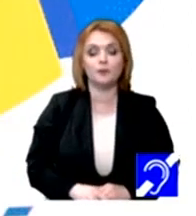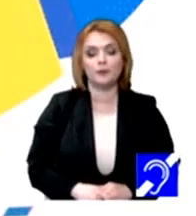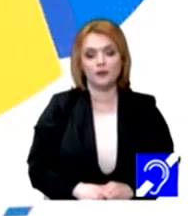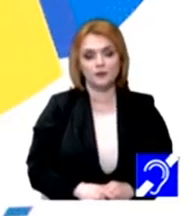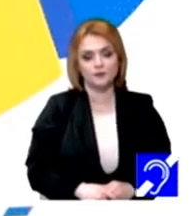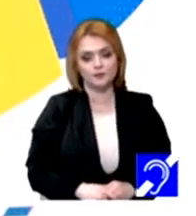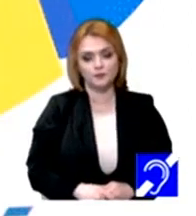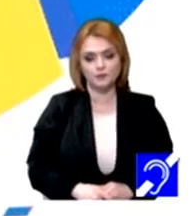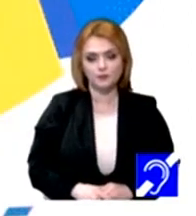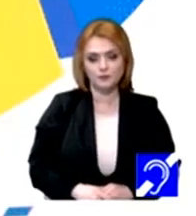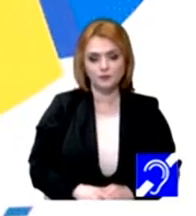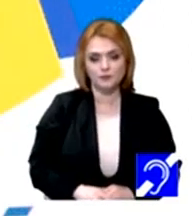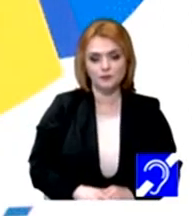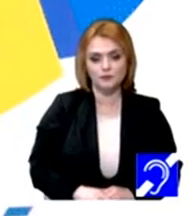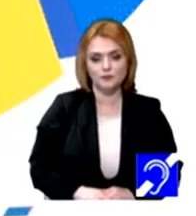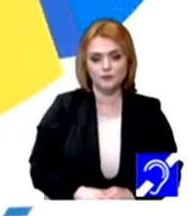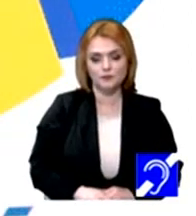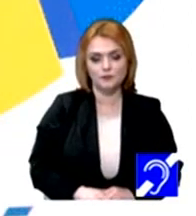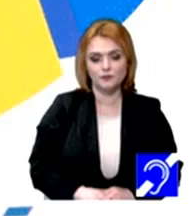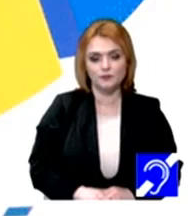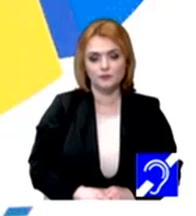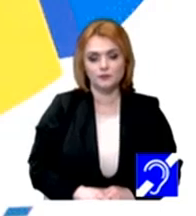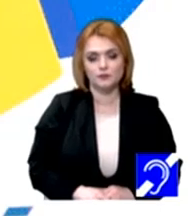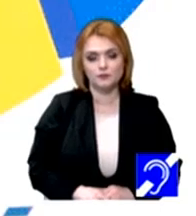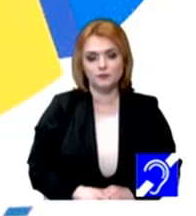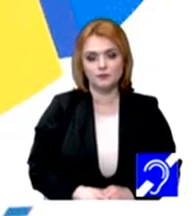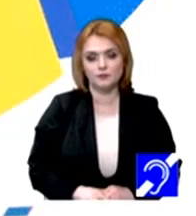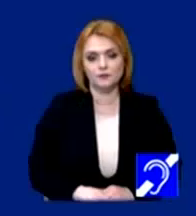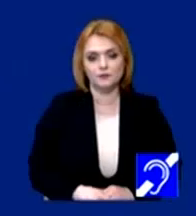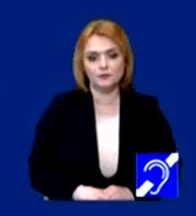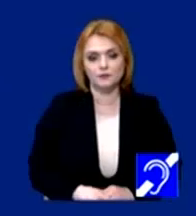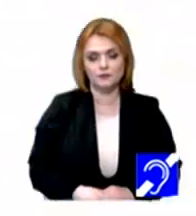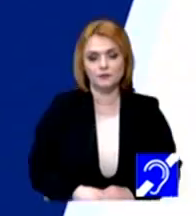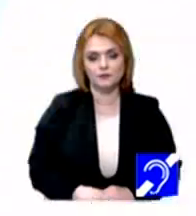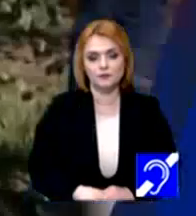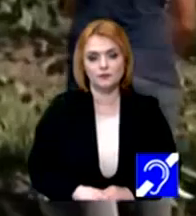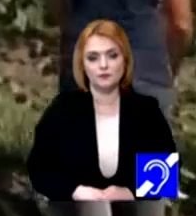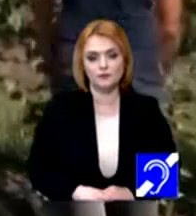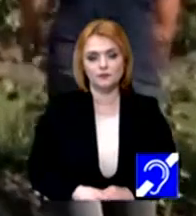de plus minus 4,2%.